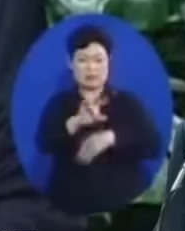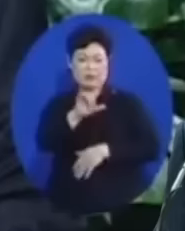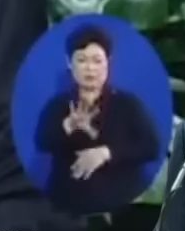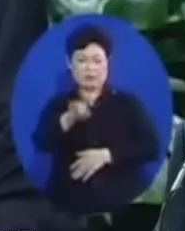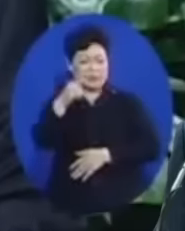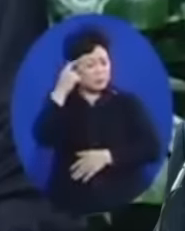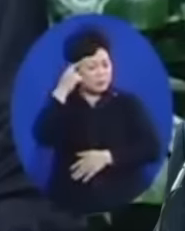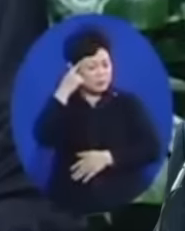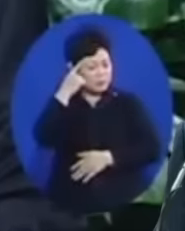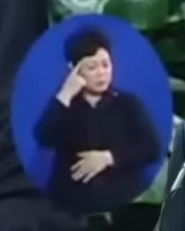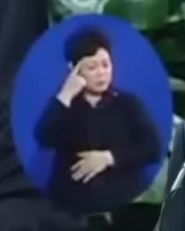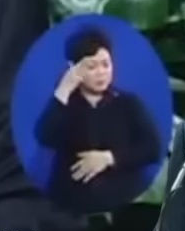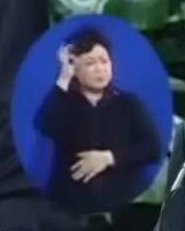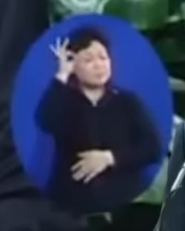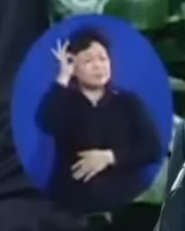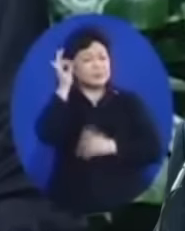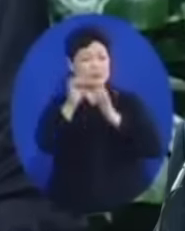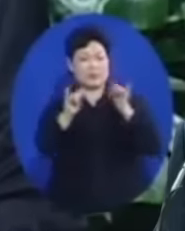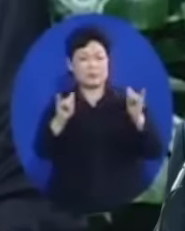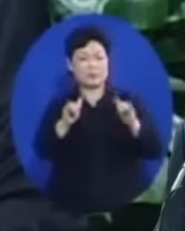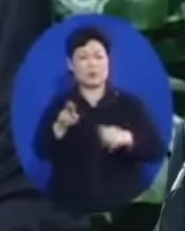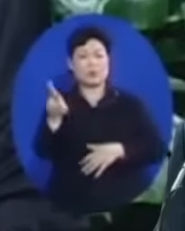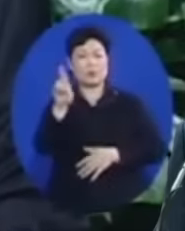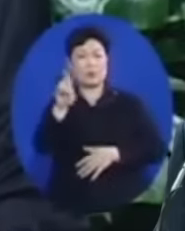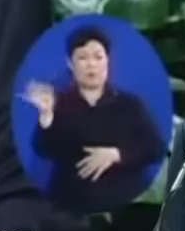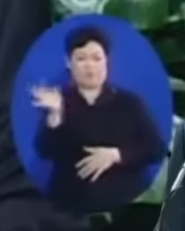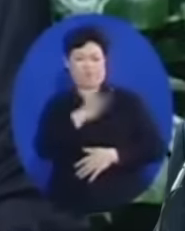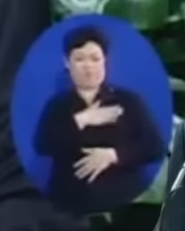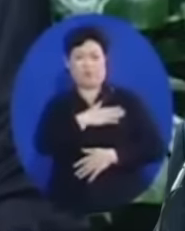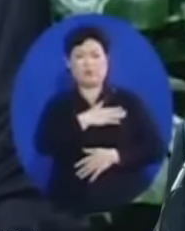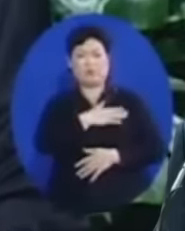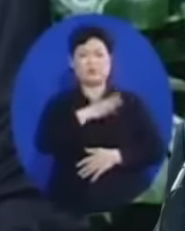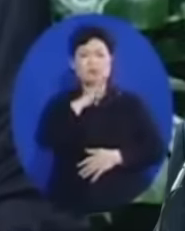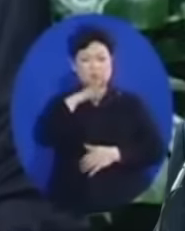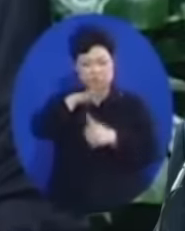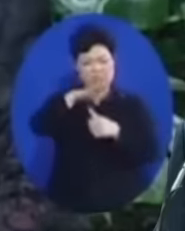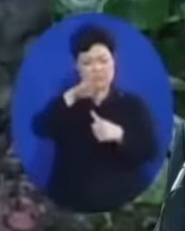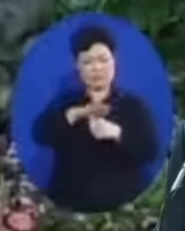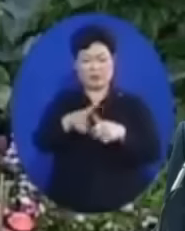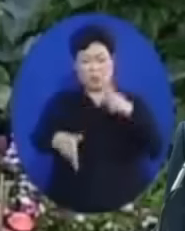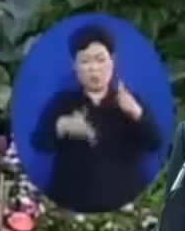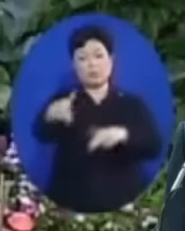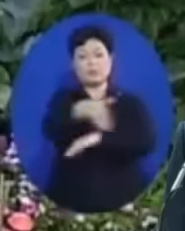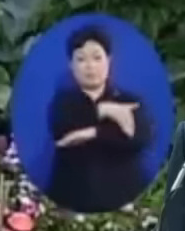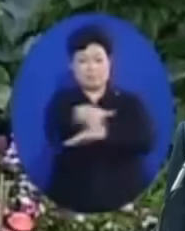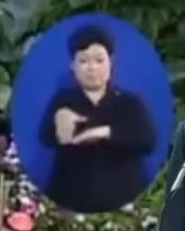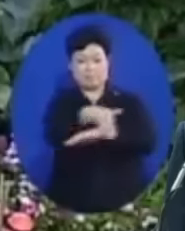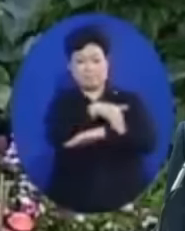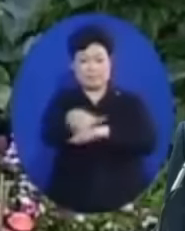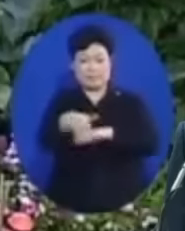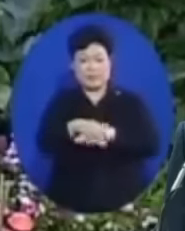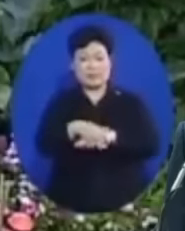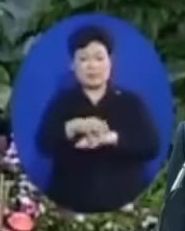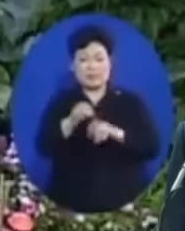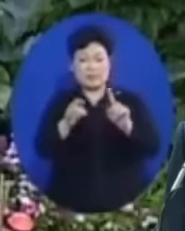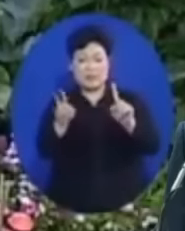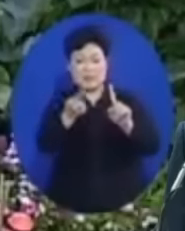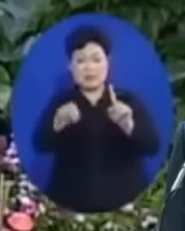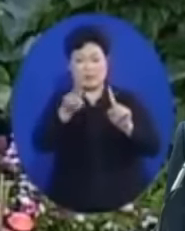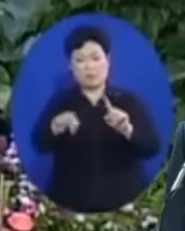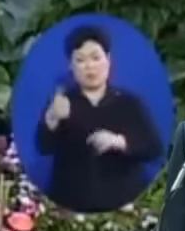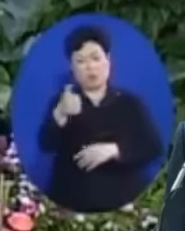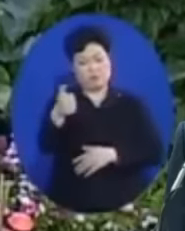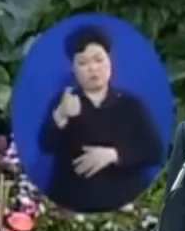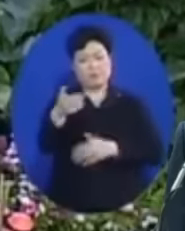먼저 떠오르는 사람이 미국의 부호 록펠러에 있는 것입니다. 그는 소년 시절에 공장에 다니며 주급으로 일불 50전을